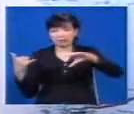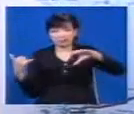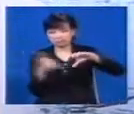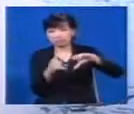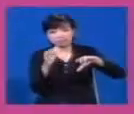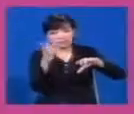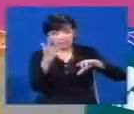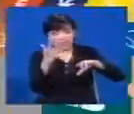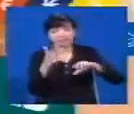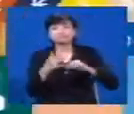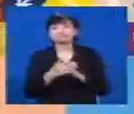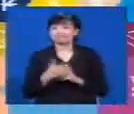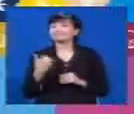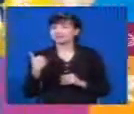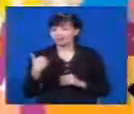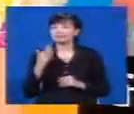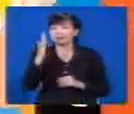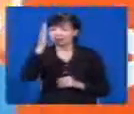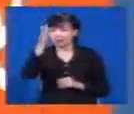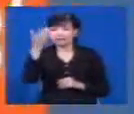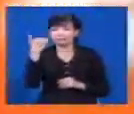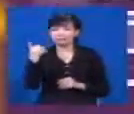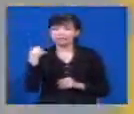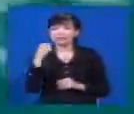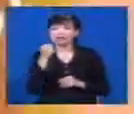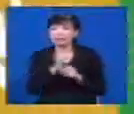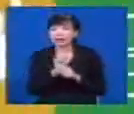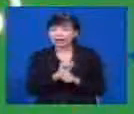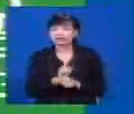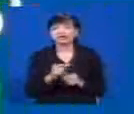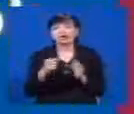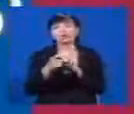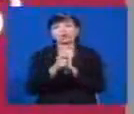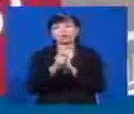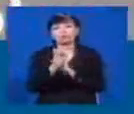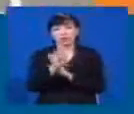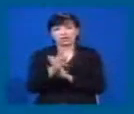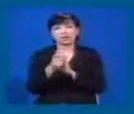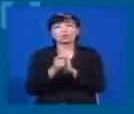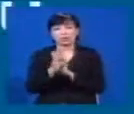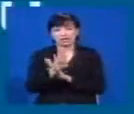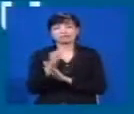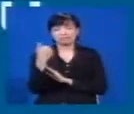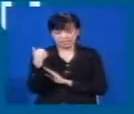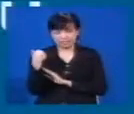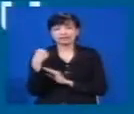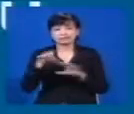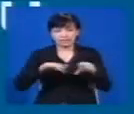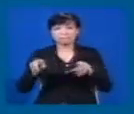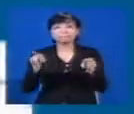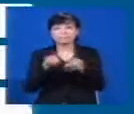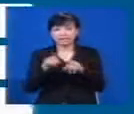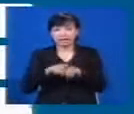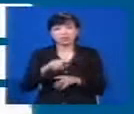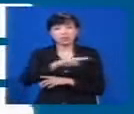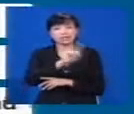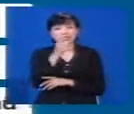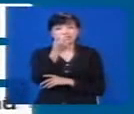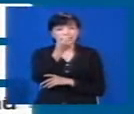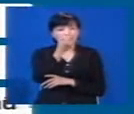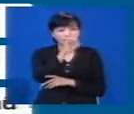ชหลังจากนี้มีกำหนดการสัญจรไปที่จังหวัดอุบลราชธานีเป็นจังหวัดที่3ซึ่งจะจัดขึ้นระหว่างวันที่